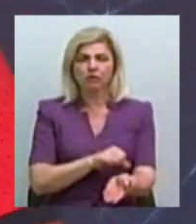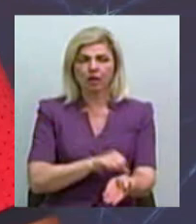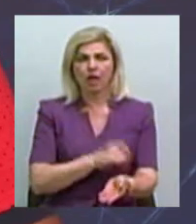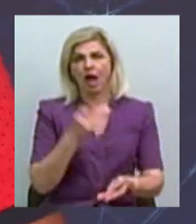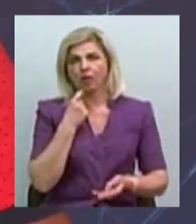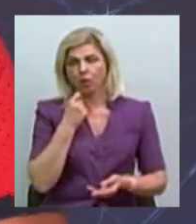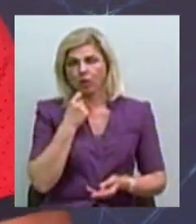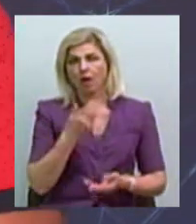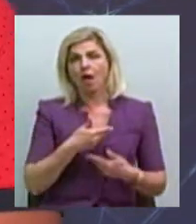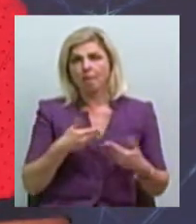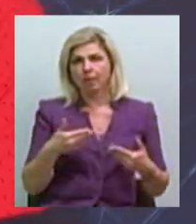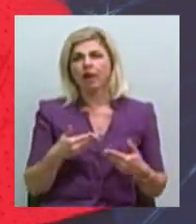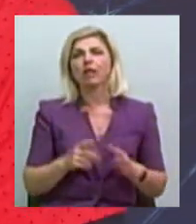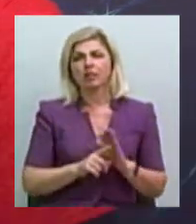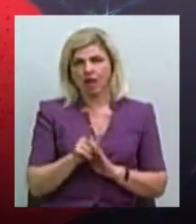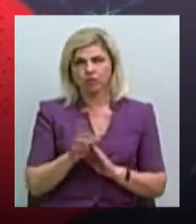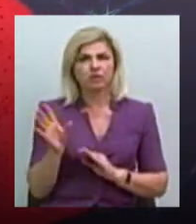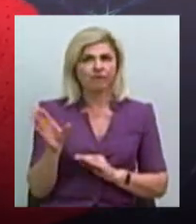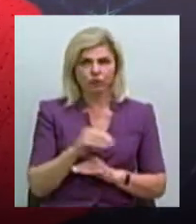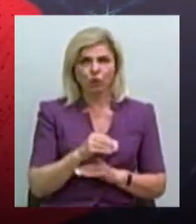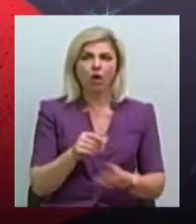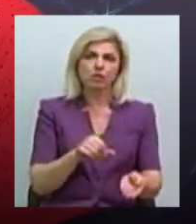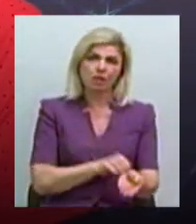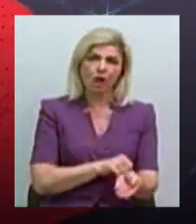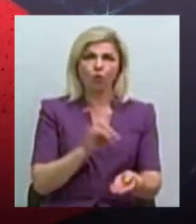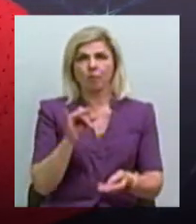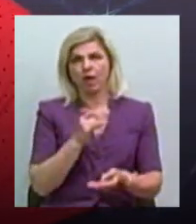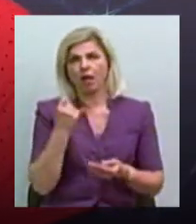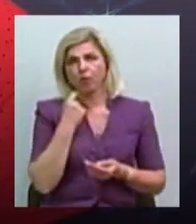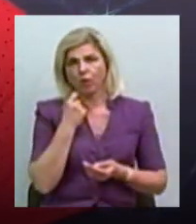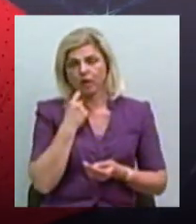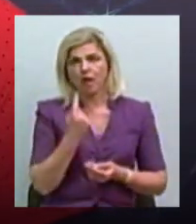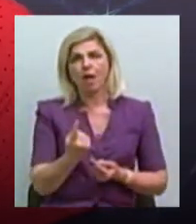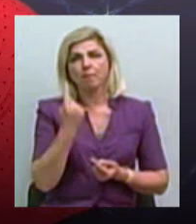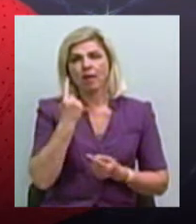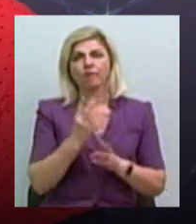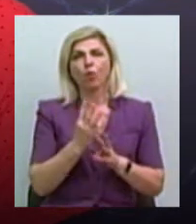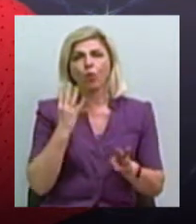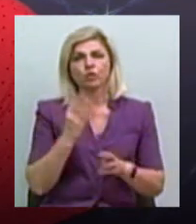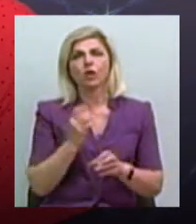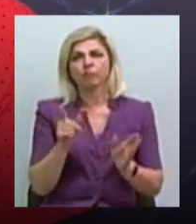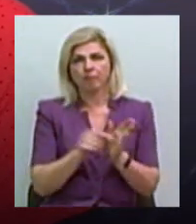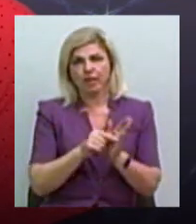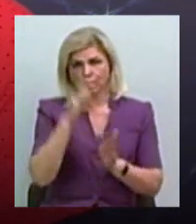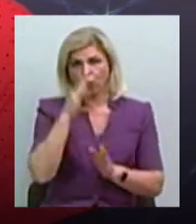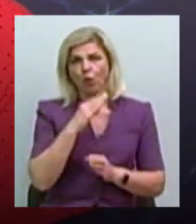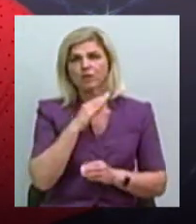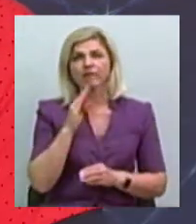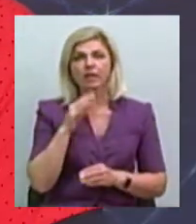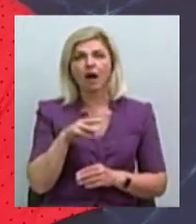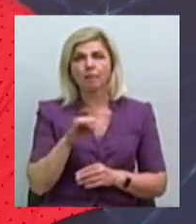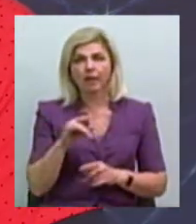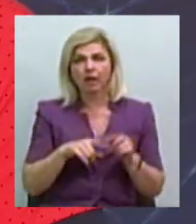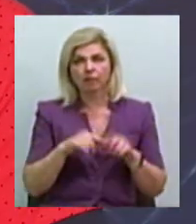мы взялись за все, и за наркоманию, и за алкоголизм. В первую очередь, конечно, мы проводим работы это с родственниками. В первую очередь. Всегда поступают